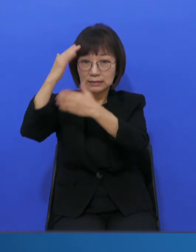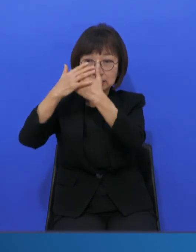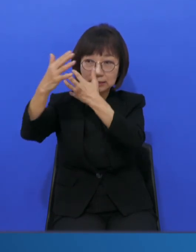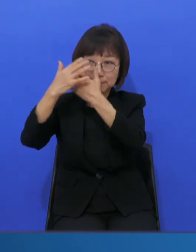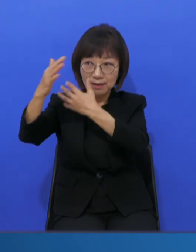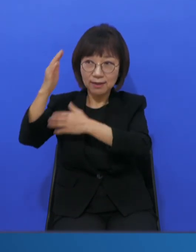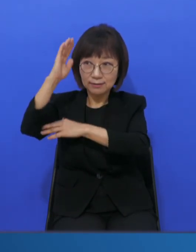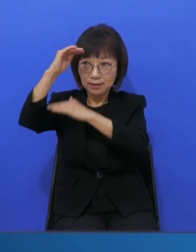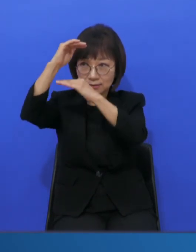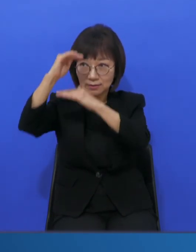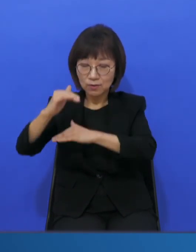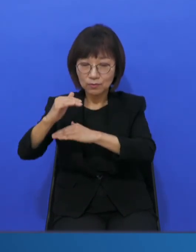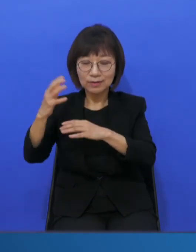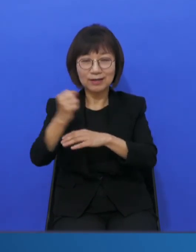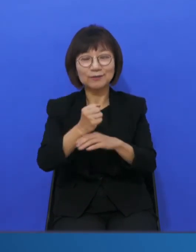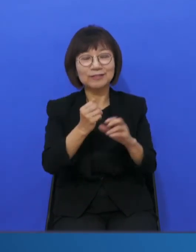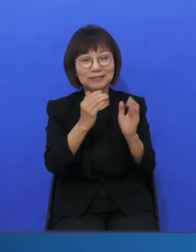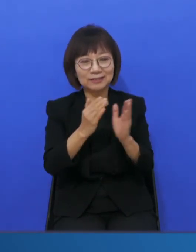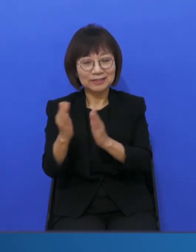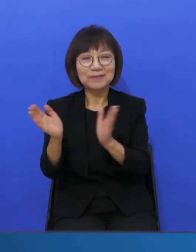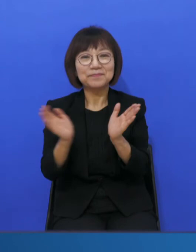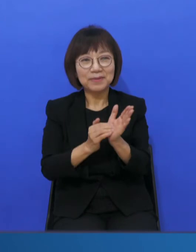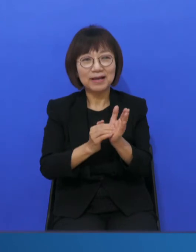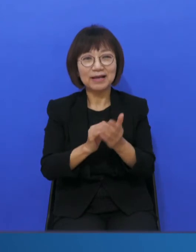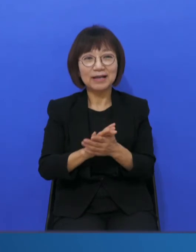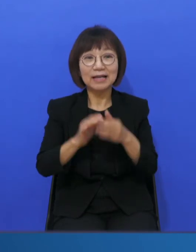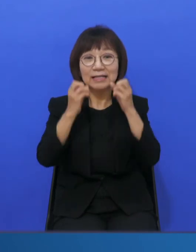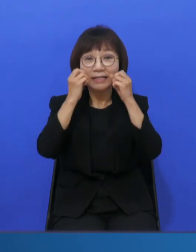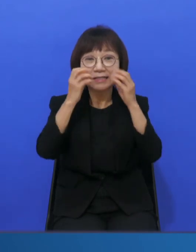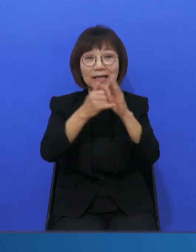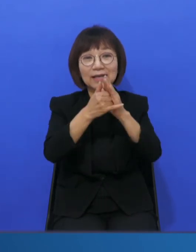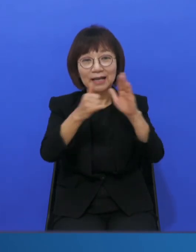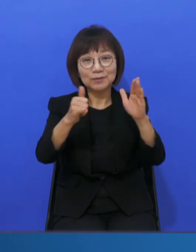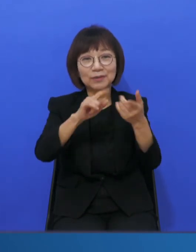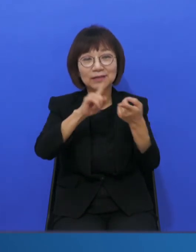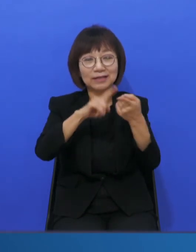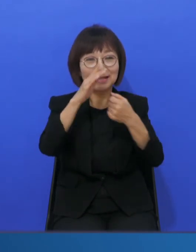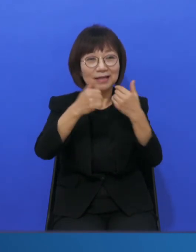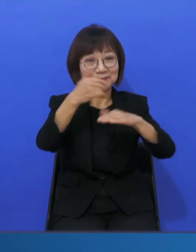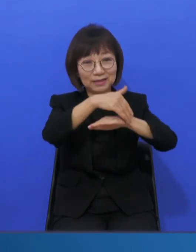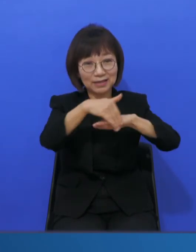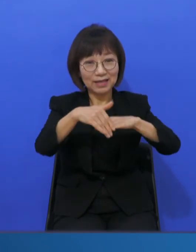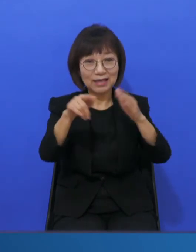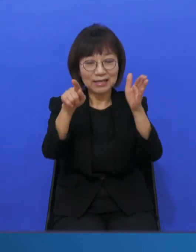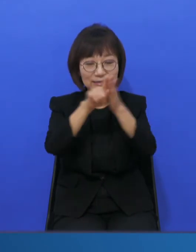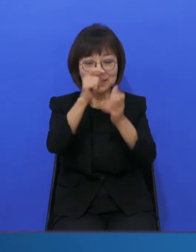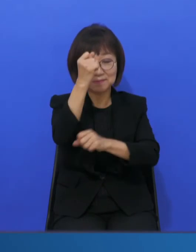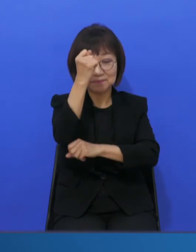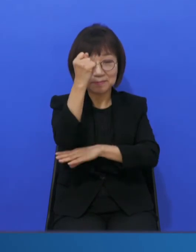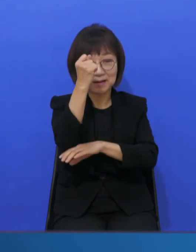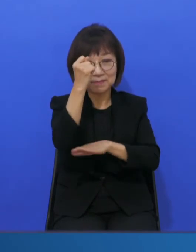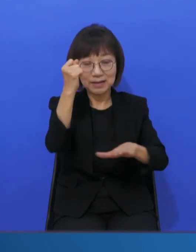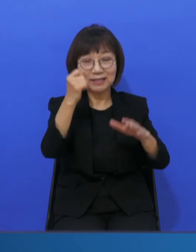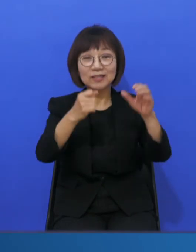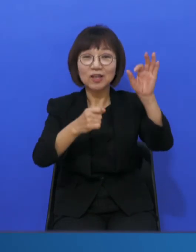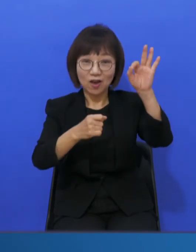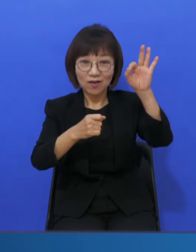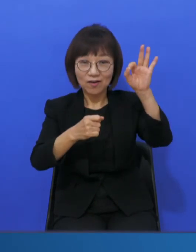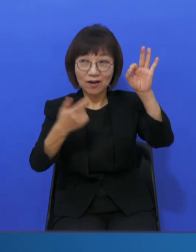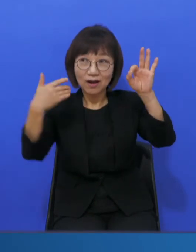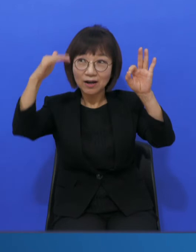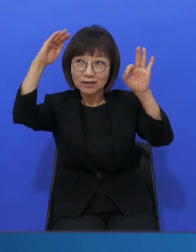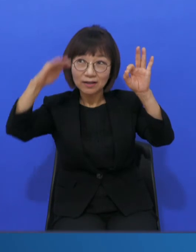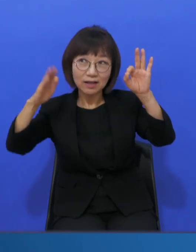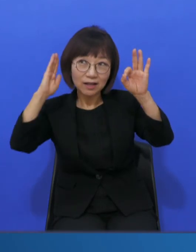살려서 재편집하였습니다. 이 밖에도 새가족을 향한 하나님의 계획과 신앙의 10가지 발판은 해당 강의를 듣고